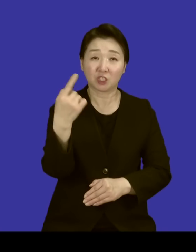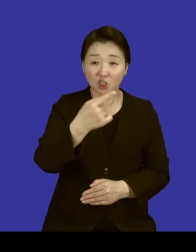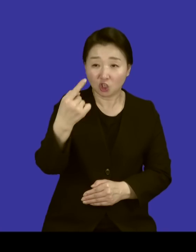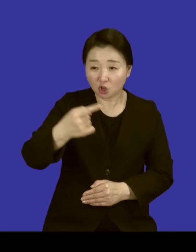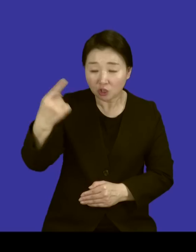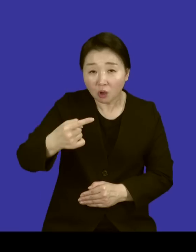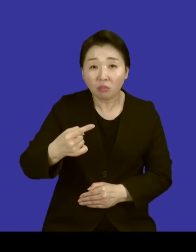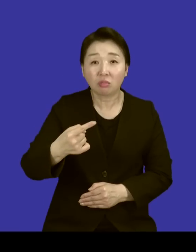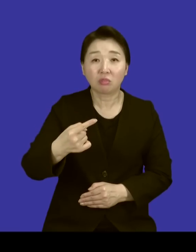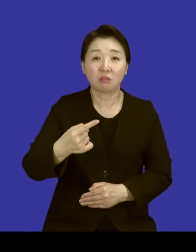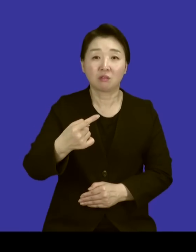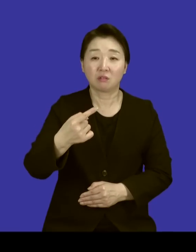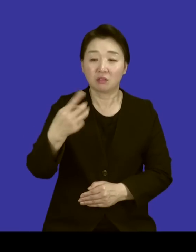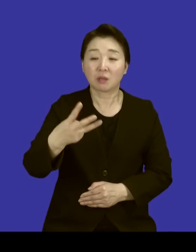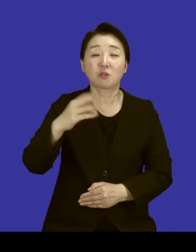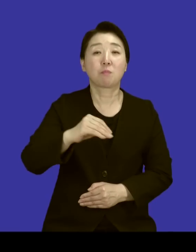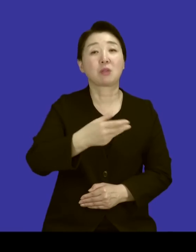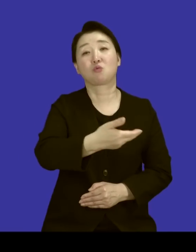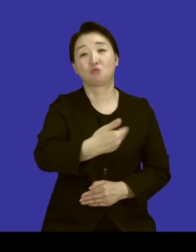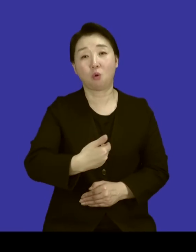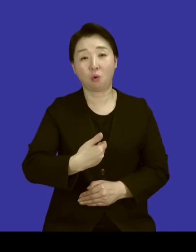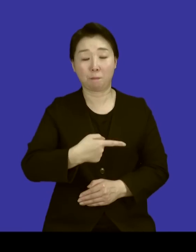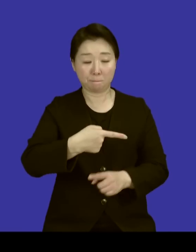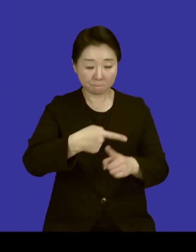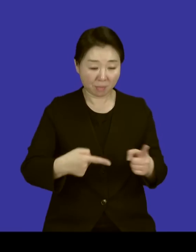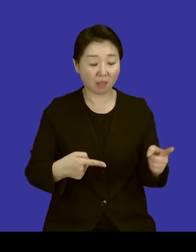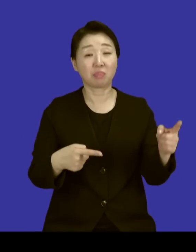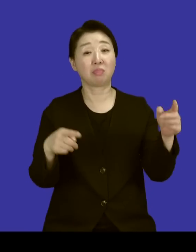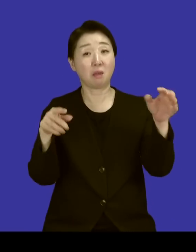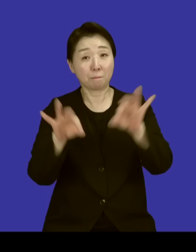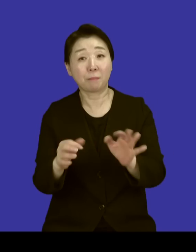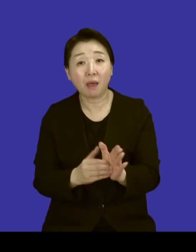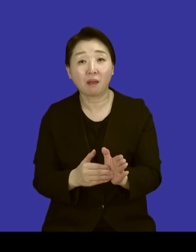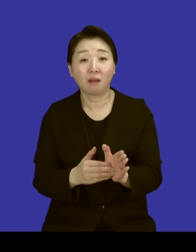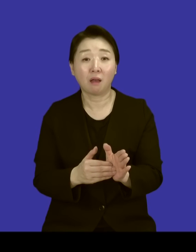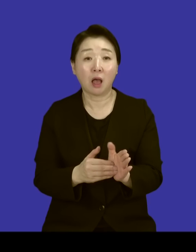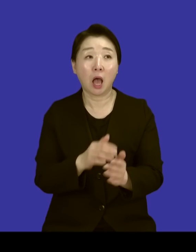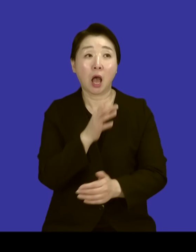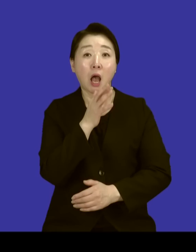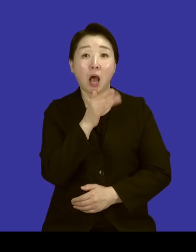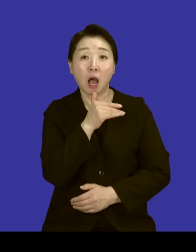3천만 원짜리 주는 거예요. 절반을 저희가 내겠습니다. 그래서 제가